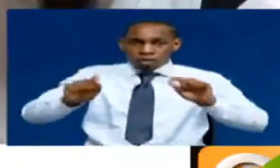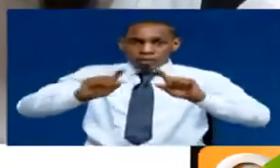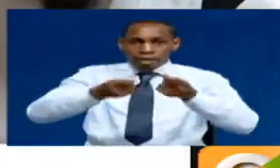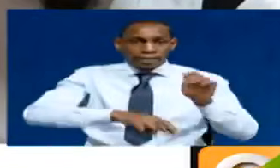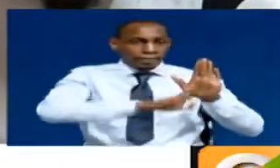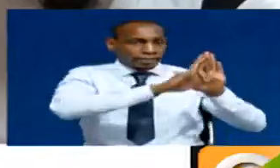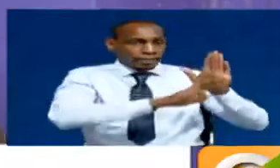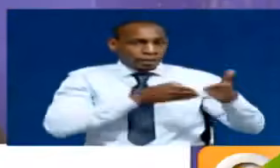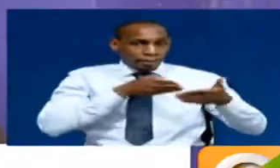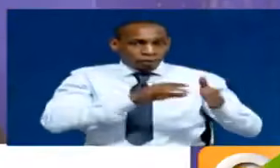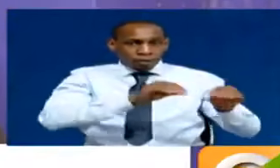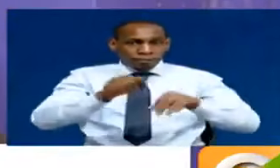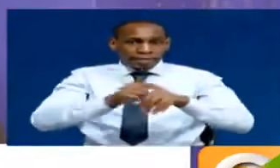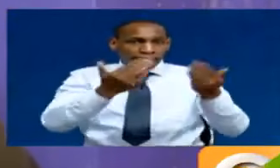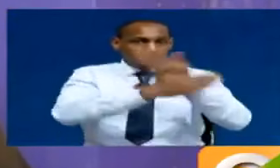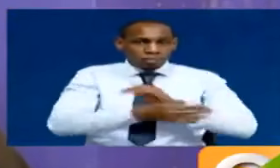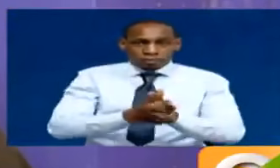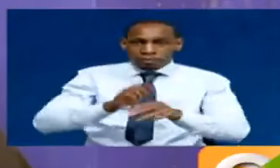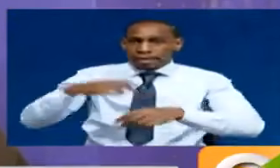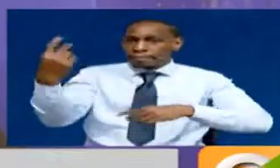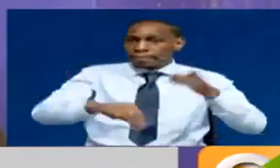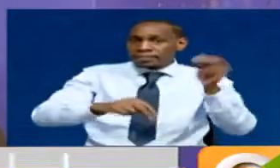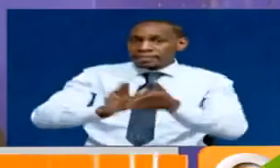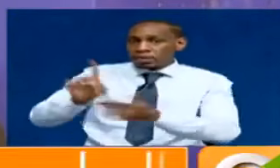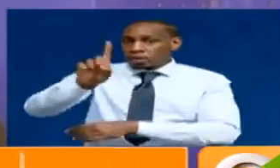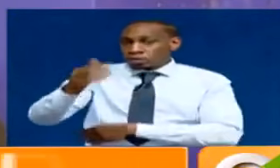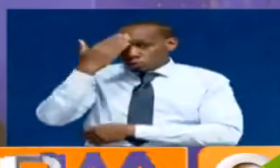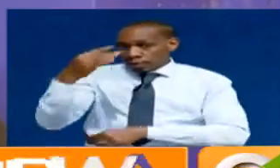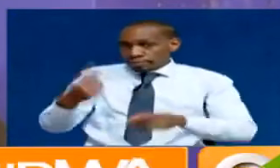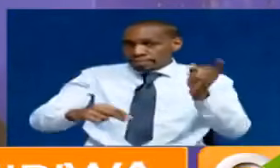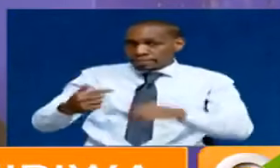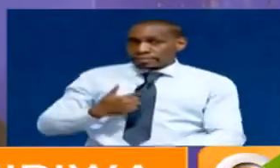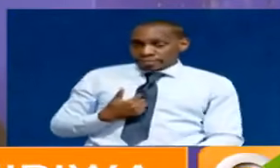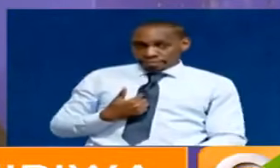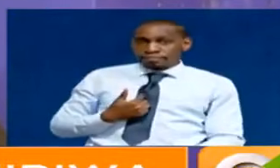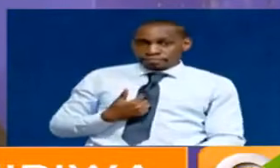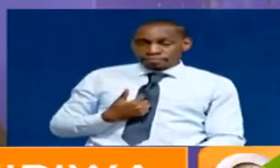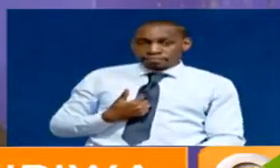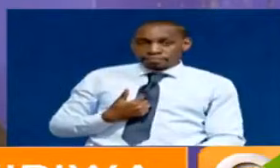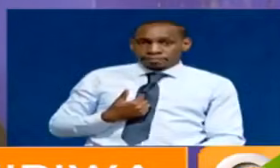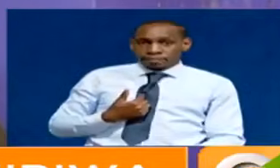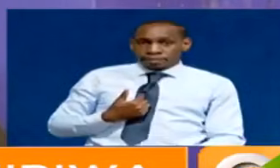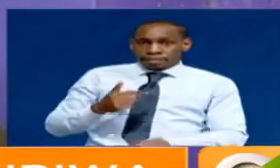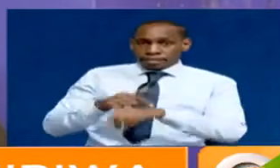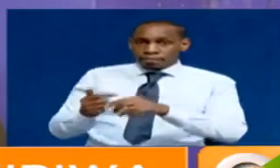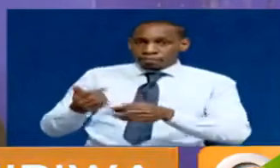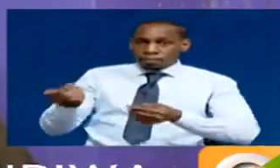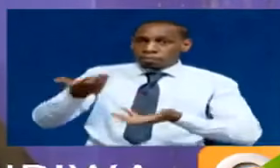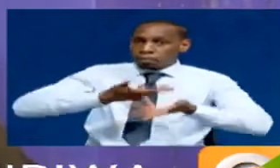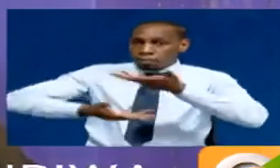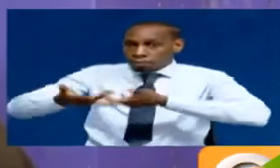kukiuka masharti ya kafyu. Kunipiga, nikaanza kuwauliza wananipigia nini. Katika hiyo